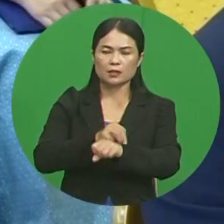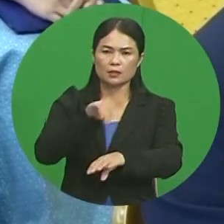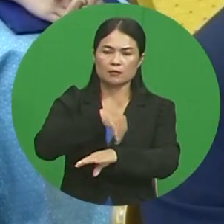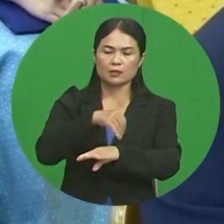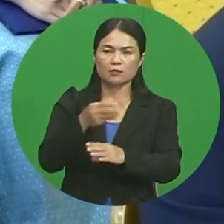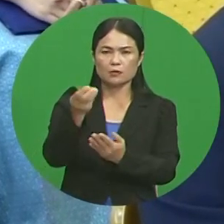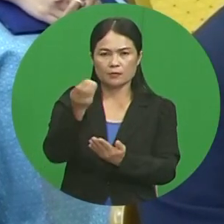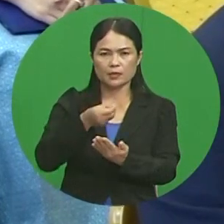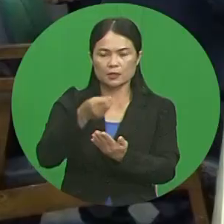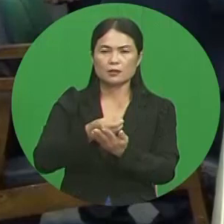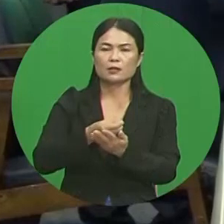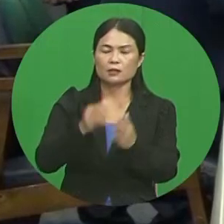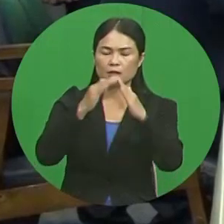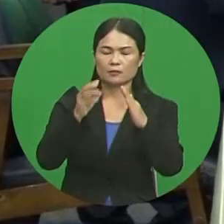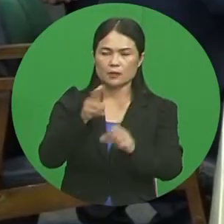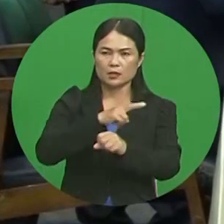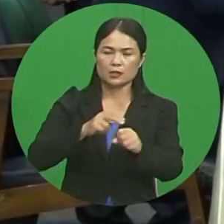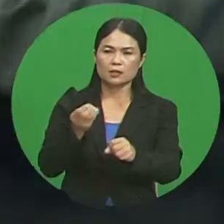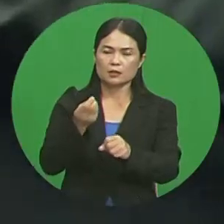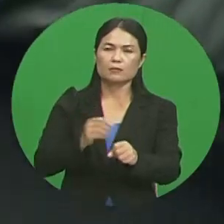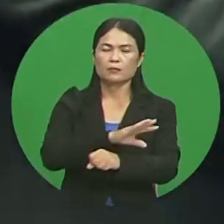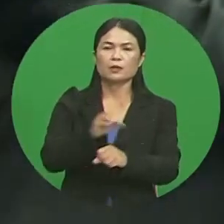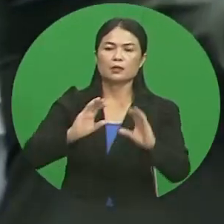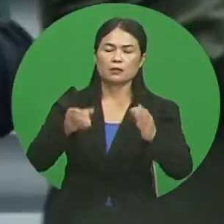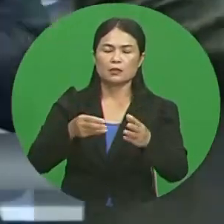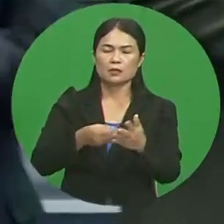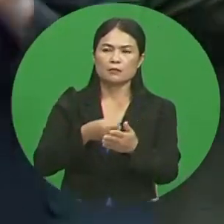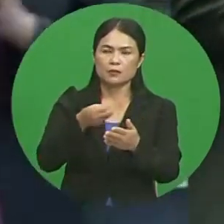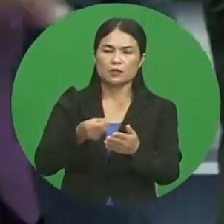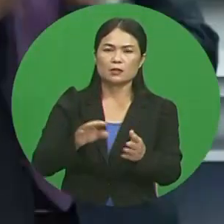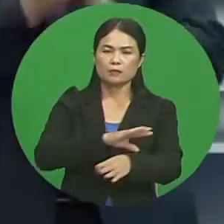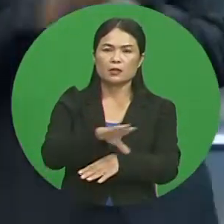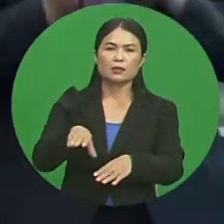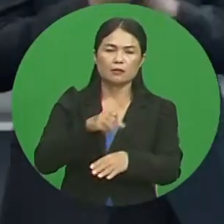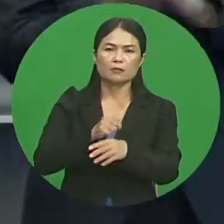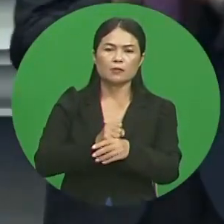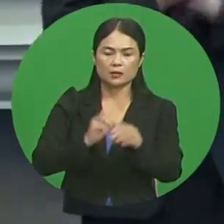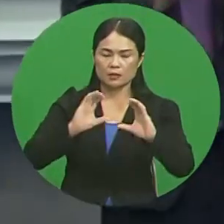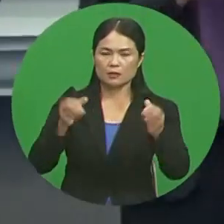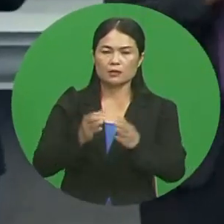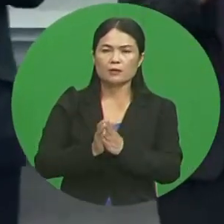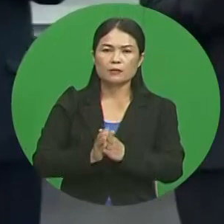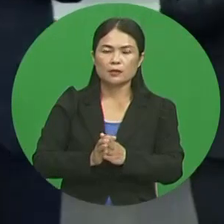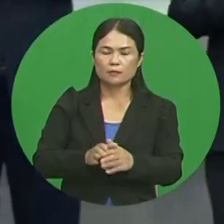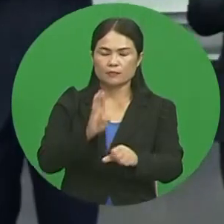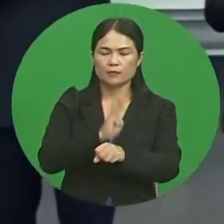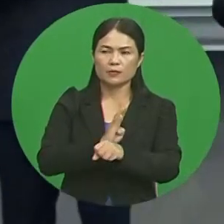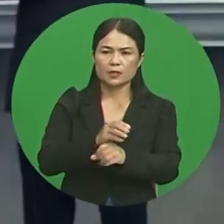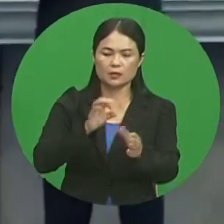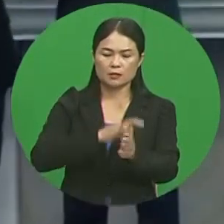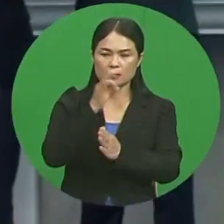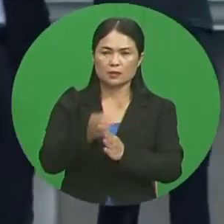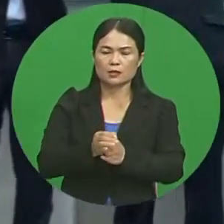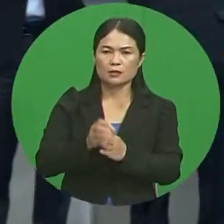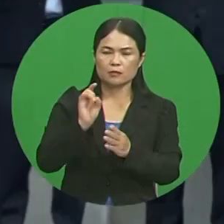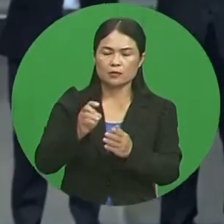កិច្ចនិងហិរញ្ញវត្ថុធនាគារជាតិនៃកម្ពុជាក្រុមហ៊ុនផ្សារមូលបត្រកម្ពុជានិងក្រុមហ៊ុនប្រកបអាជីវកម្មក្នុងវិស័យមូល